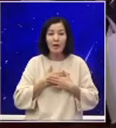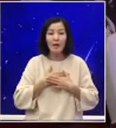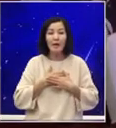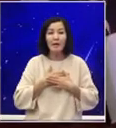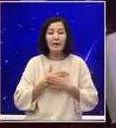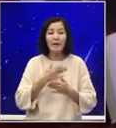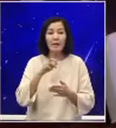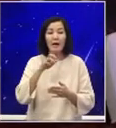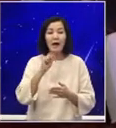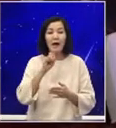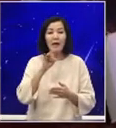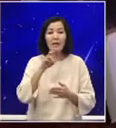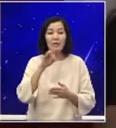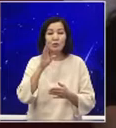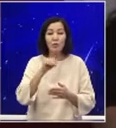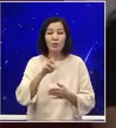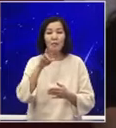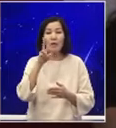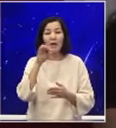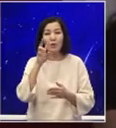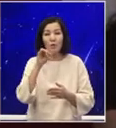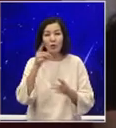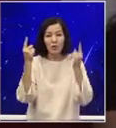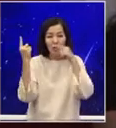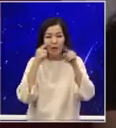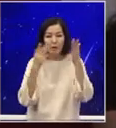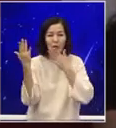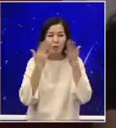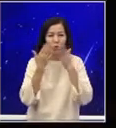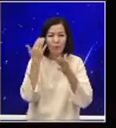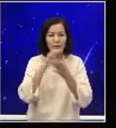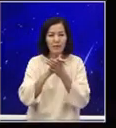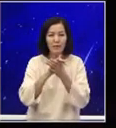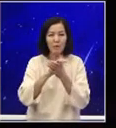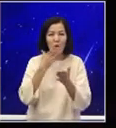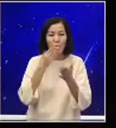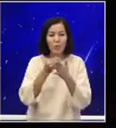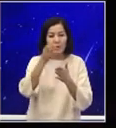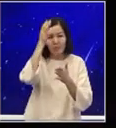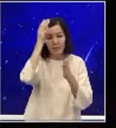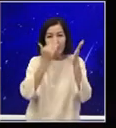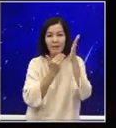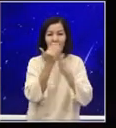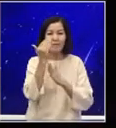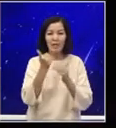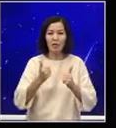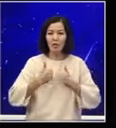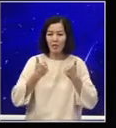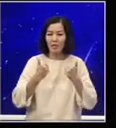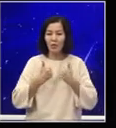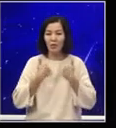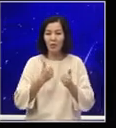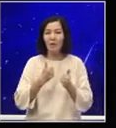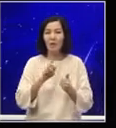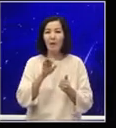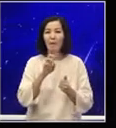мен Платонның шығармаларынан сусындап ғылымға ден қояды. Фараб пен Бұқарада бастапқы білім алған соң, оны жетілдіру мақсатында